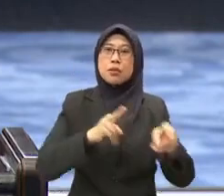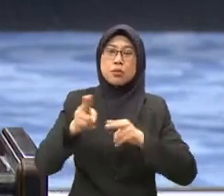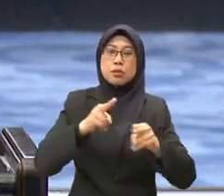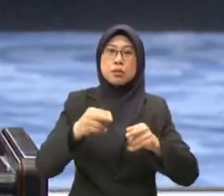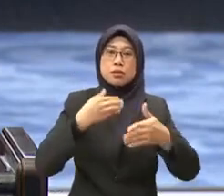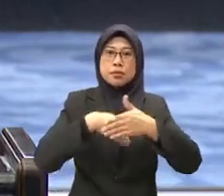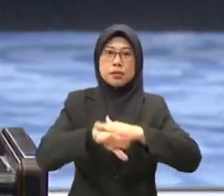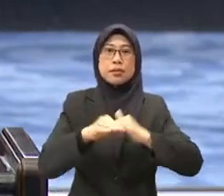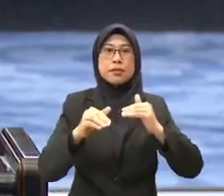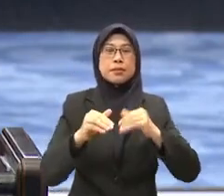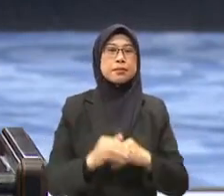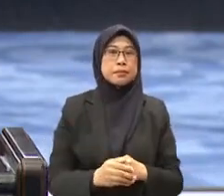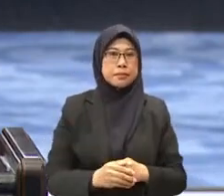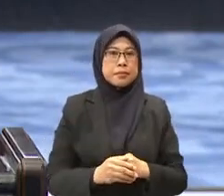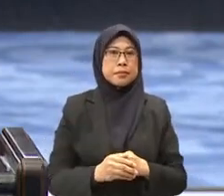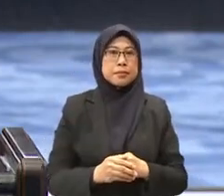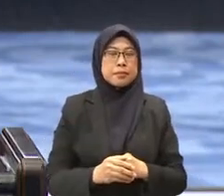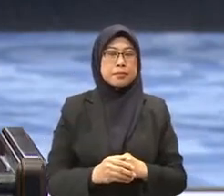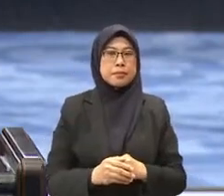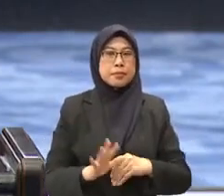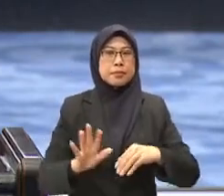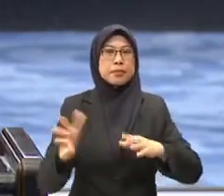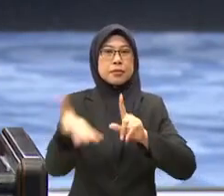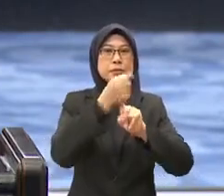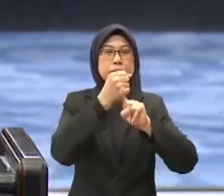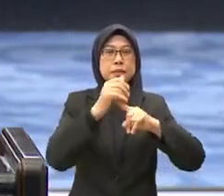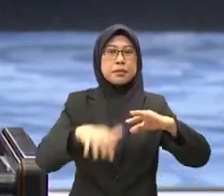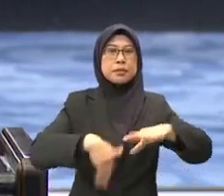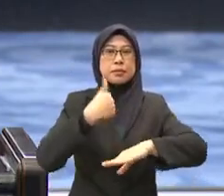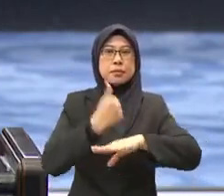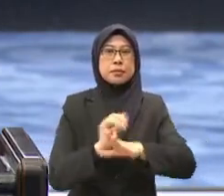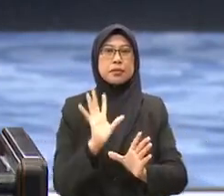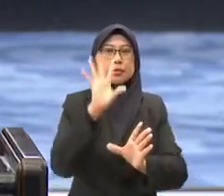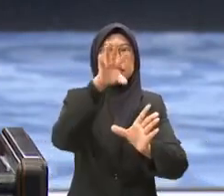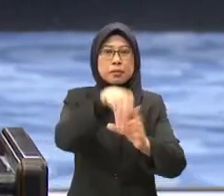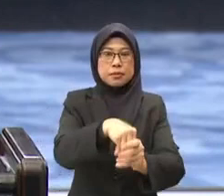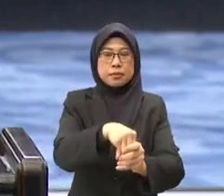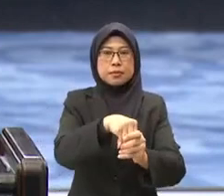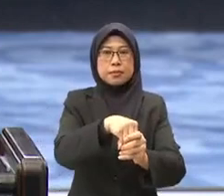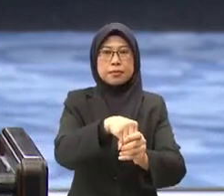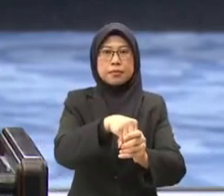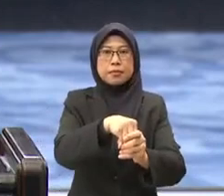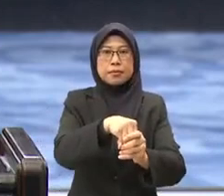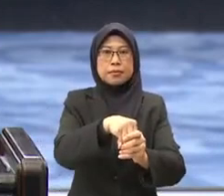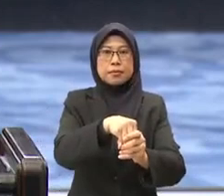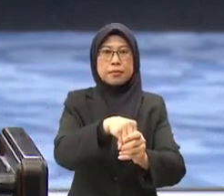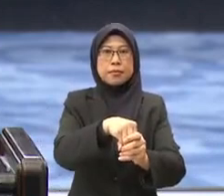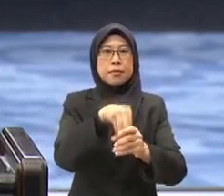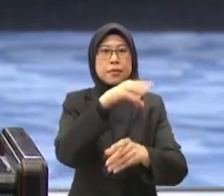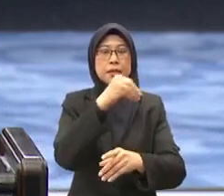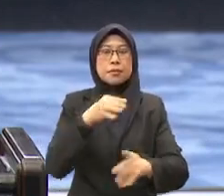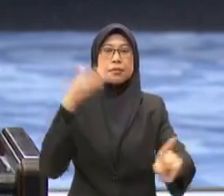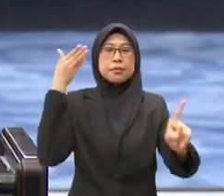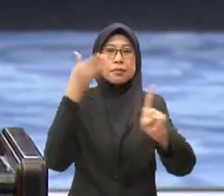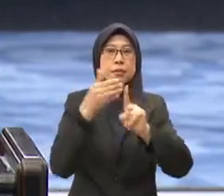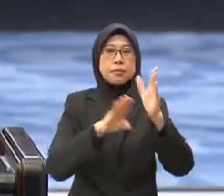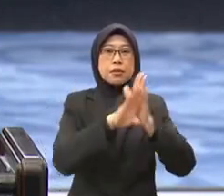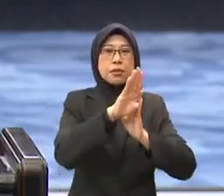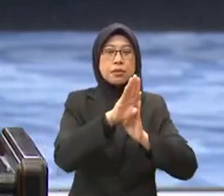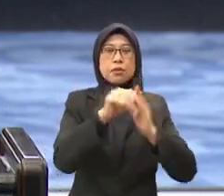paling penting bagi mencapai pertubuhan inclusifess dengan izin mahupun matlamat pembangunan